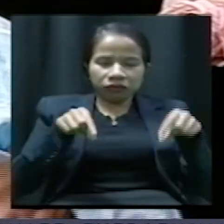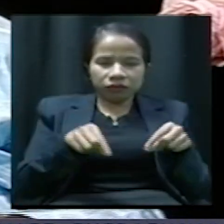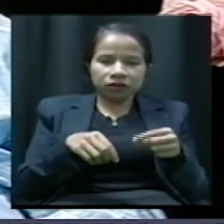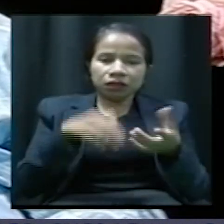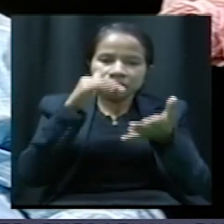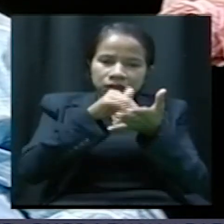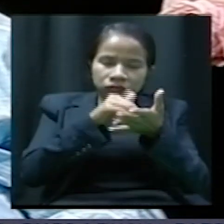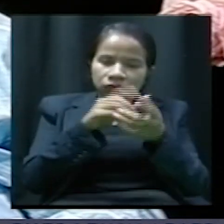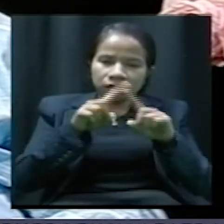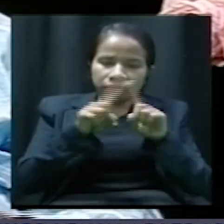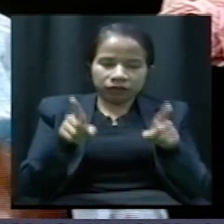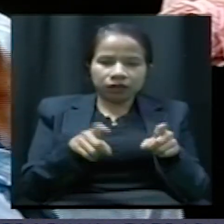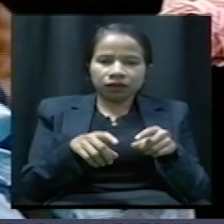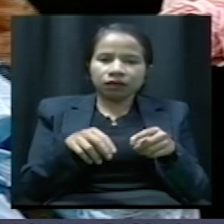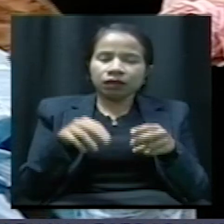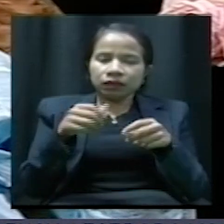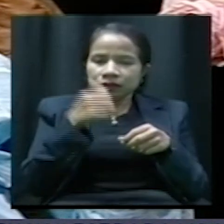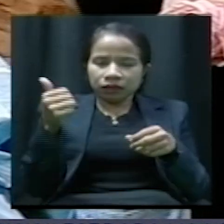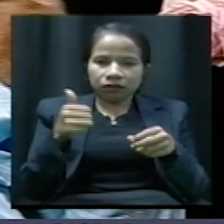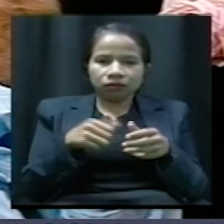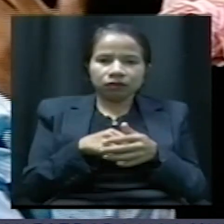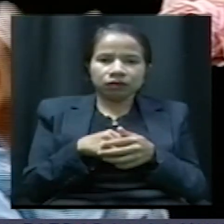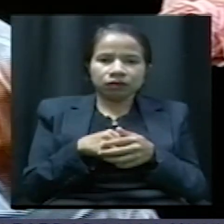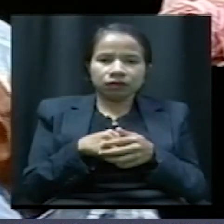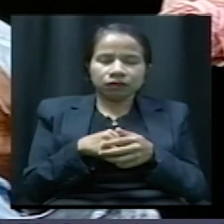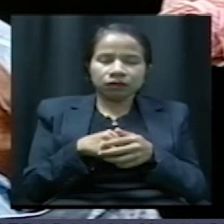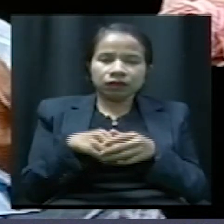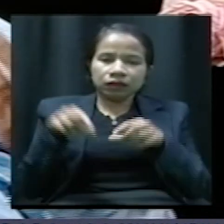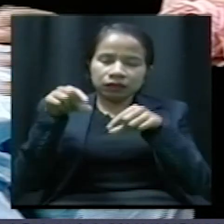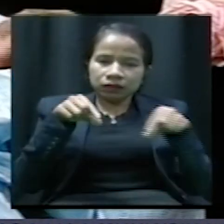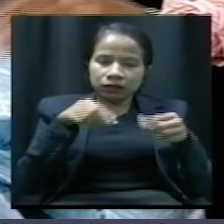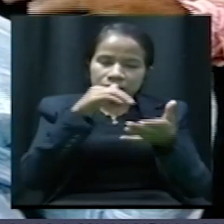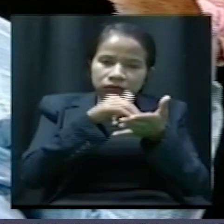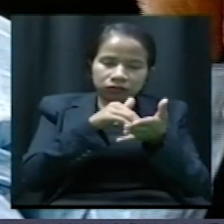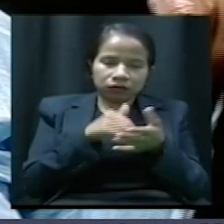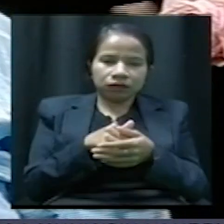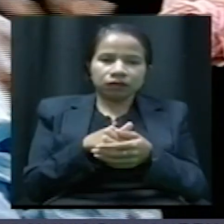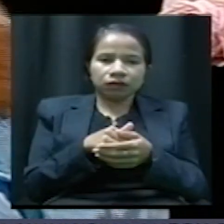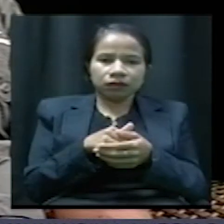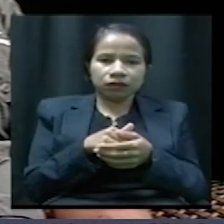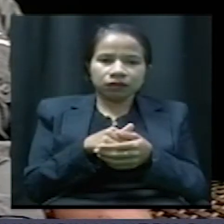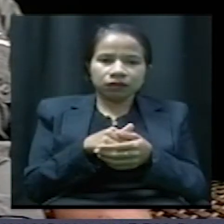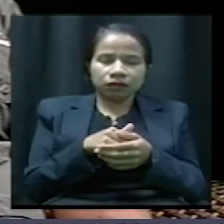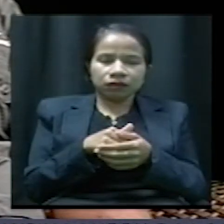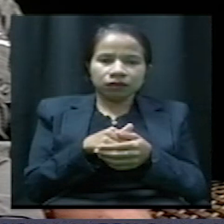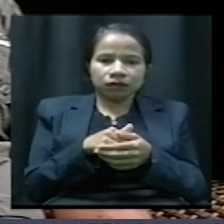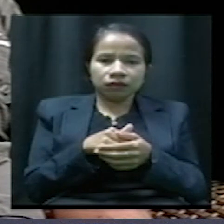balu presia tempo se basi kolega sina go tipo deficiencia se dislexia si de no balu ya no ya problema